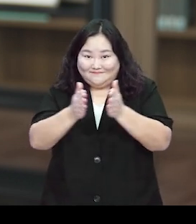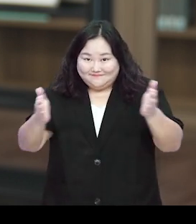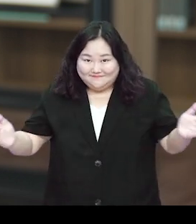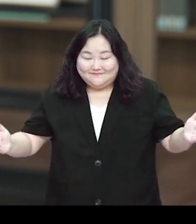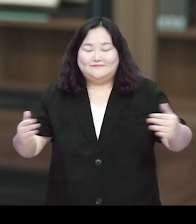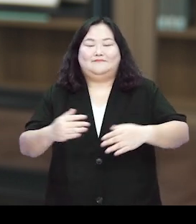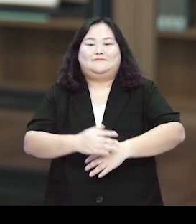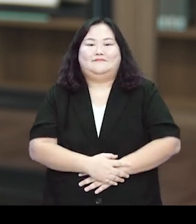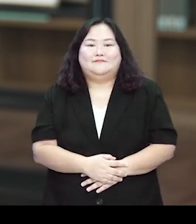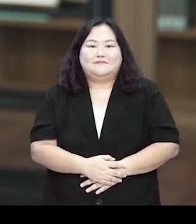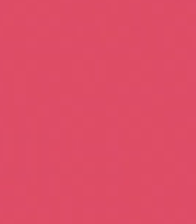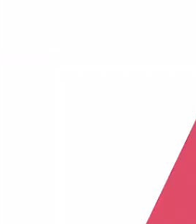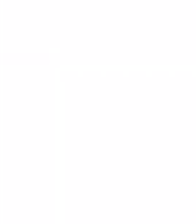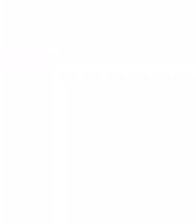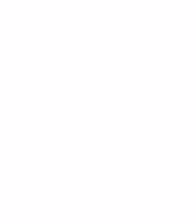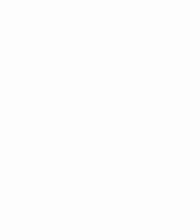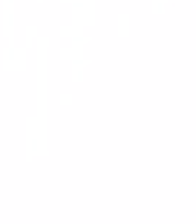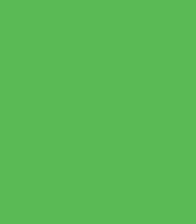뉴스